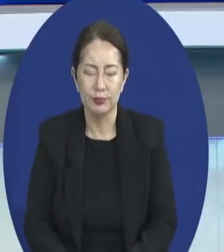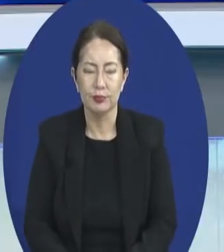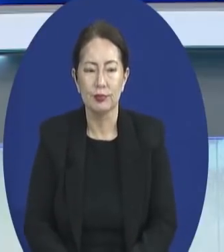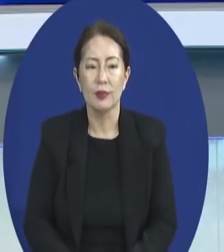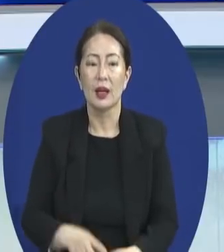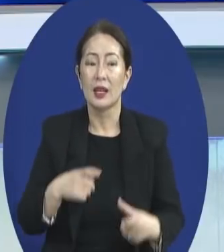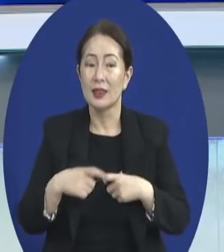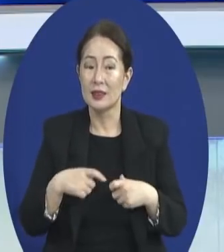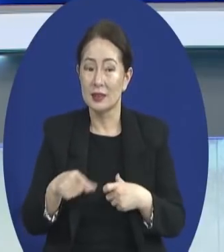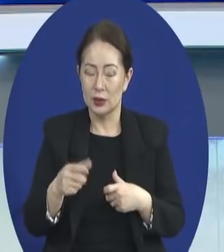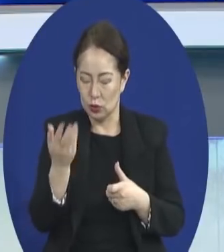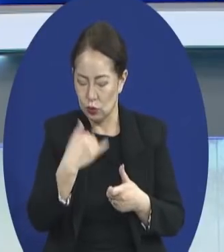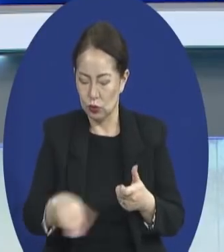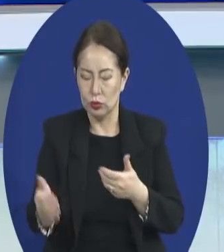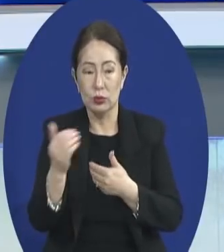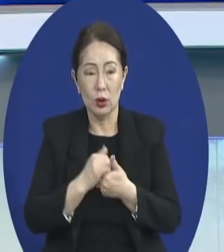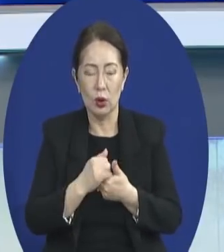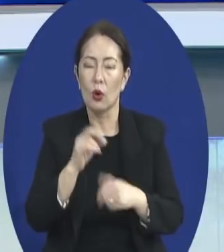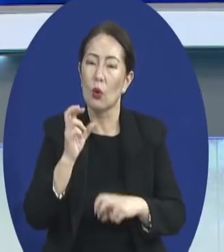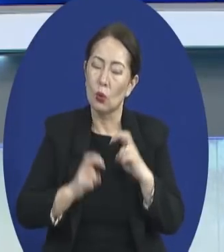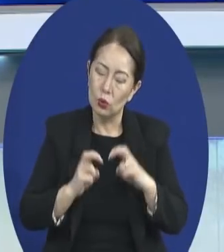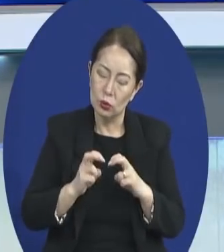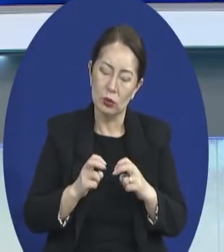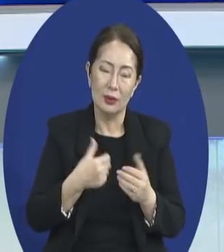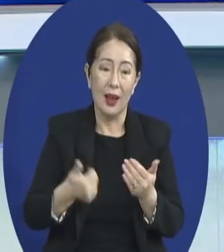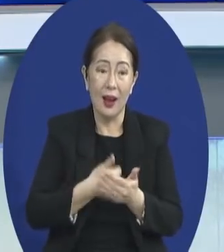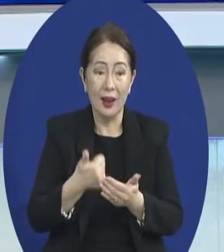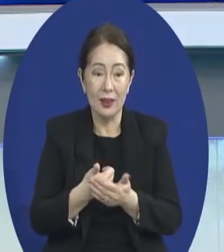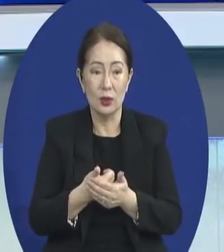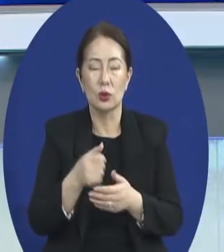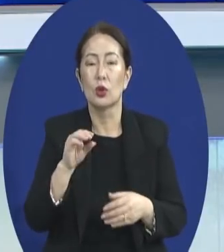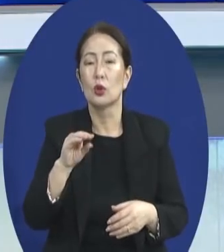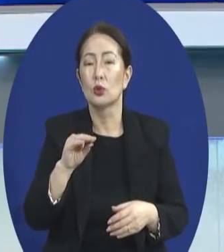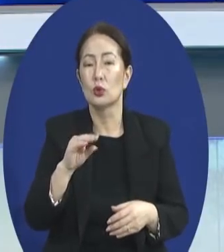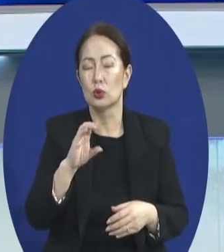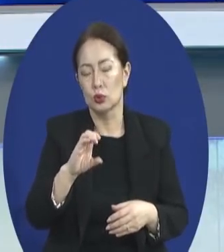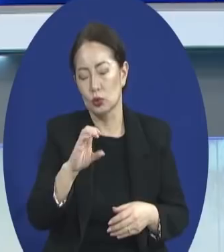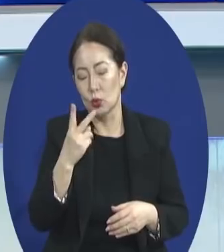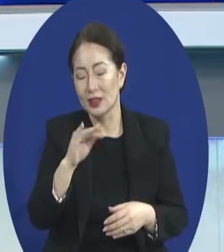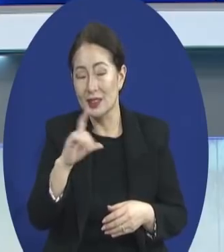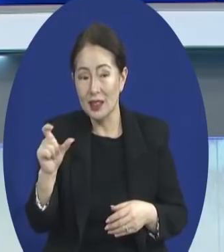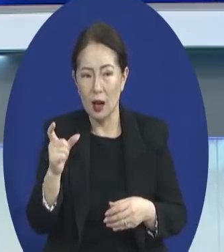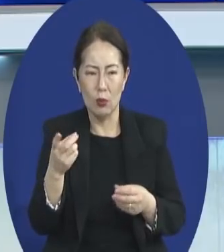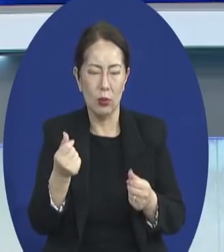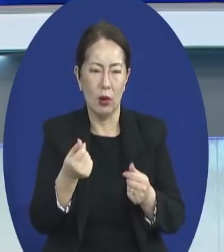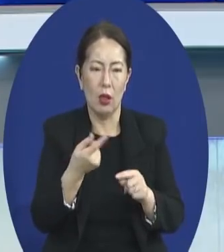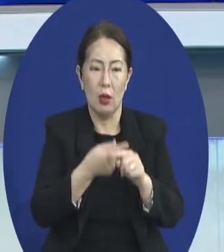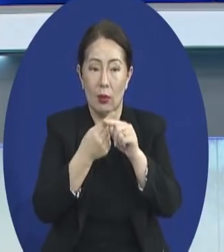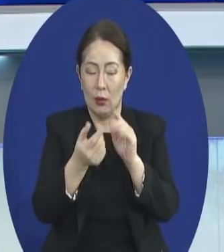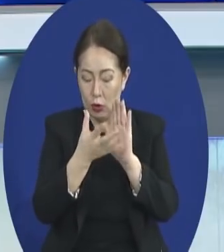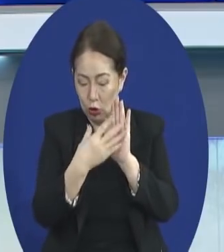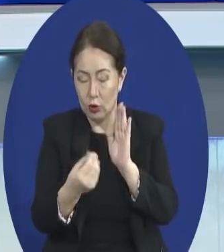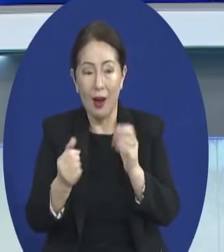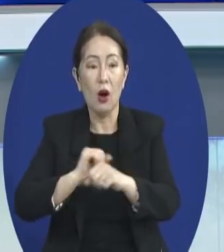Эдийн засагт шууд тусгалаа өгч үйлдвэрлэл ханган нийлүүлэлтийн сүлжээ өргөн хэрэглээний барааны үнэнд нөлөөгөө үзүүлж байгаа цар тахлын нөхцөл байдлын